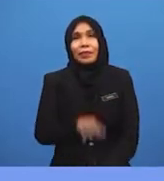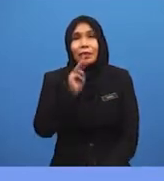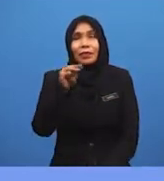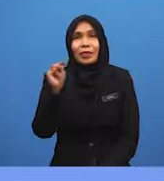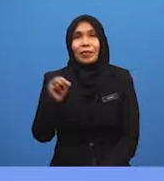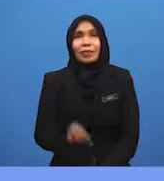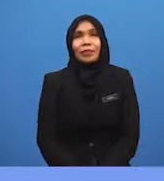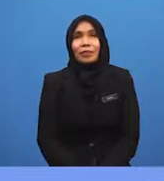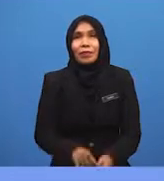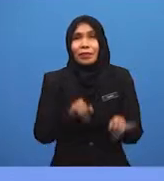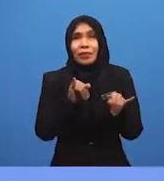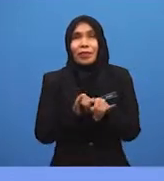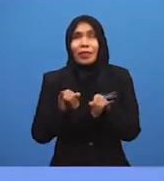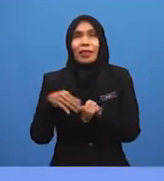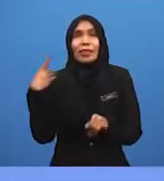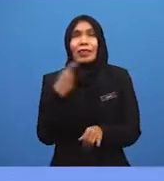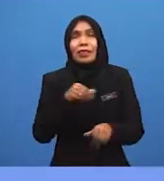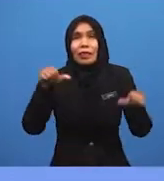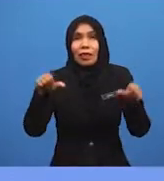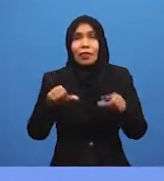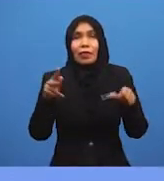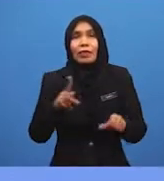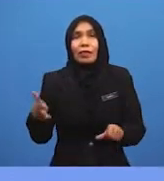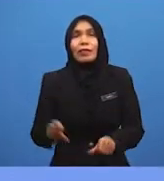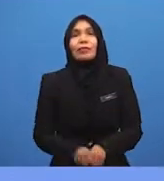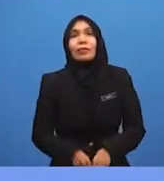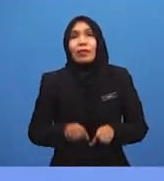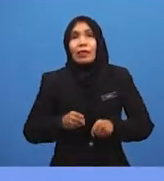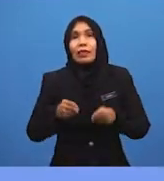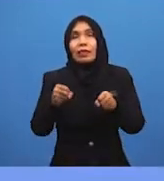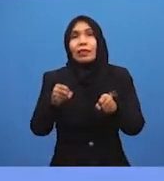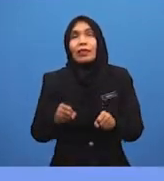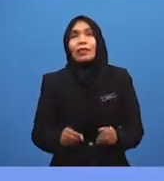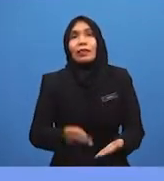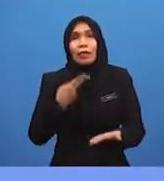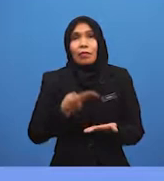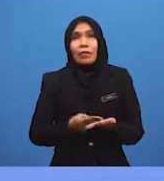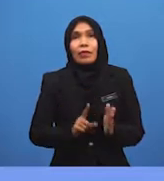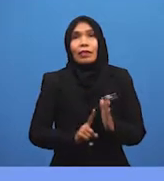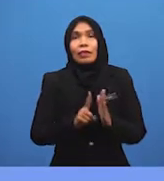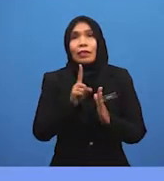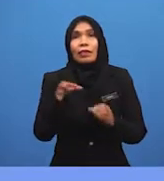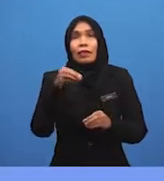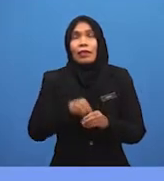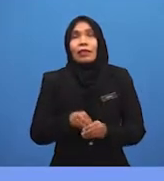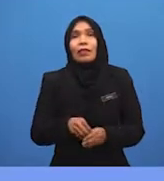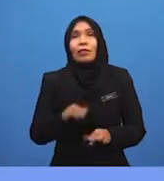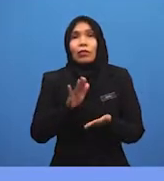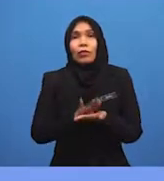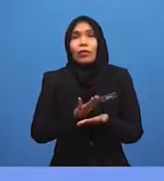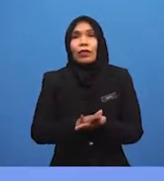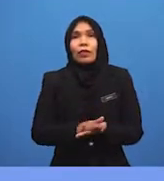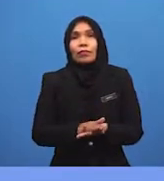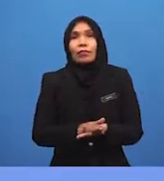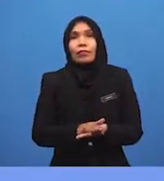Murid-murid, jika kita mengamalkan sikap hemat tinggi dalam sekolah, perkara tersebut akan mengelakkan